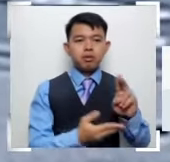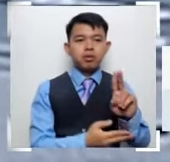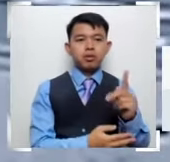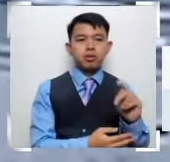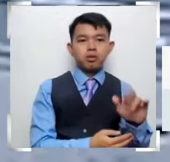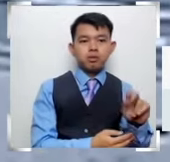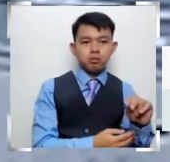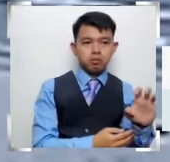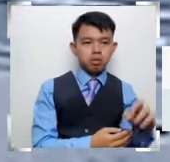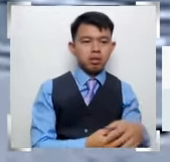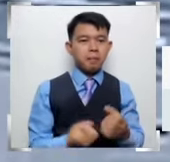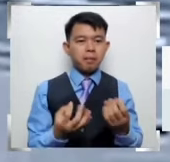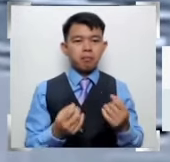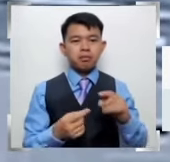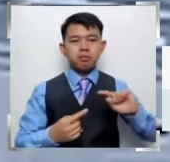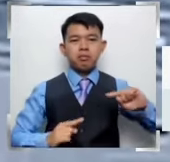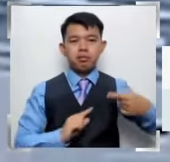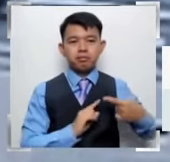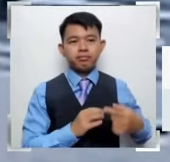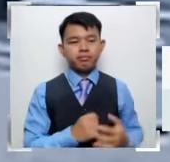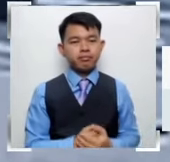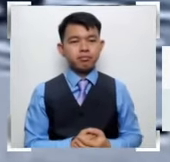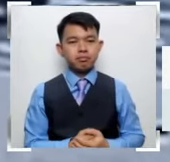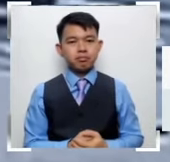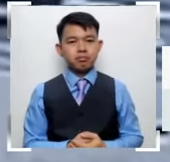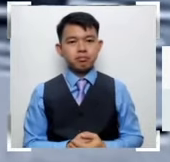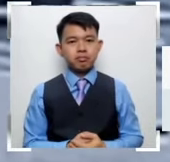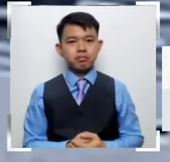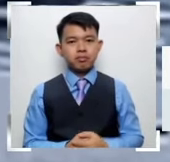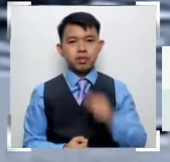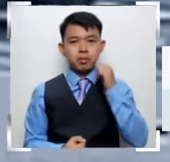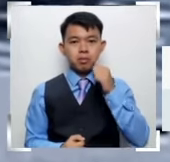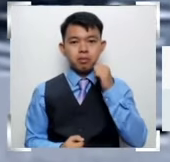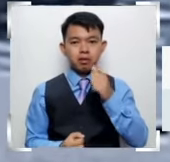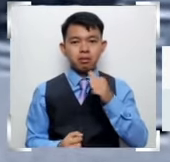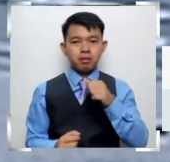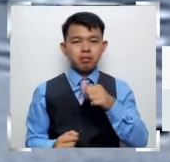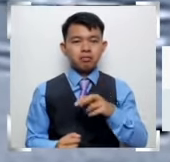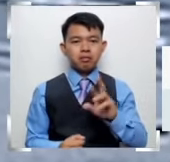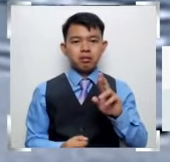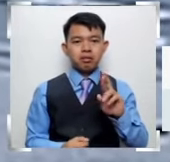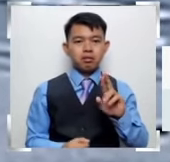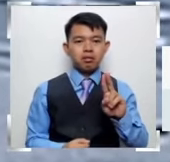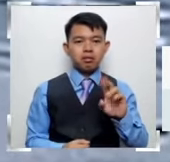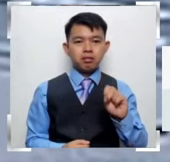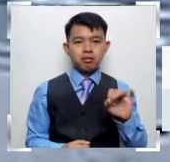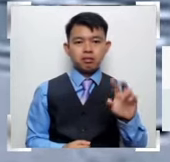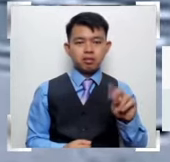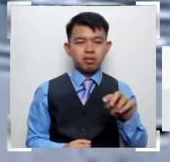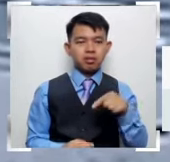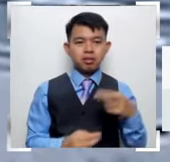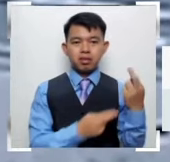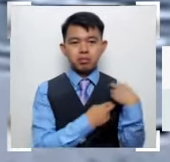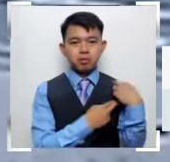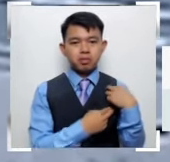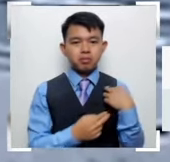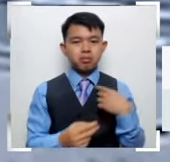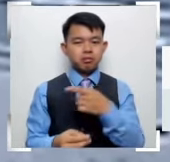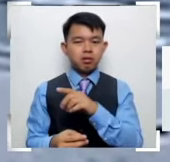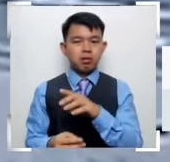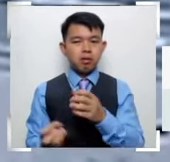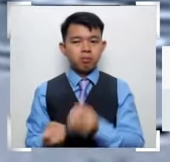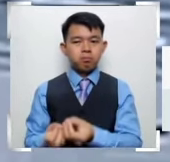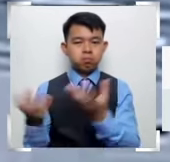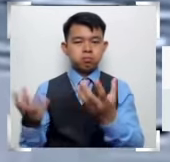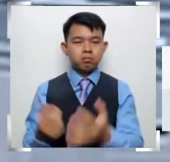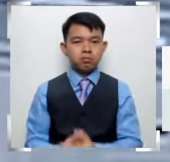na aresto ang isang babaeng Russian na umamin umano sa isang police video na siya ang nagtanim ng bomba. Itinuturo ng Russia ang Ukraine